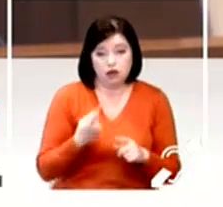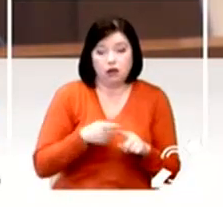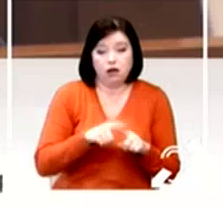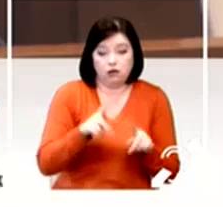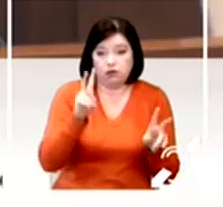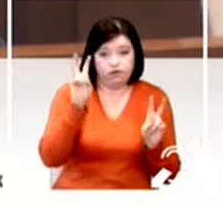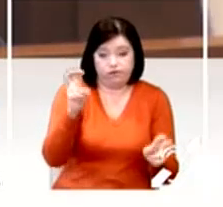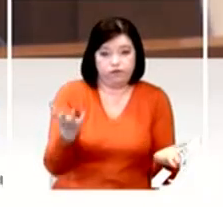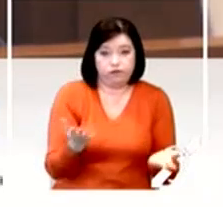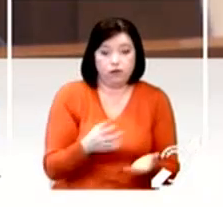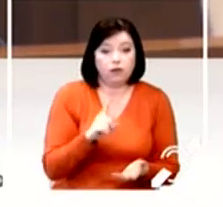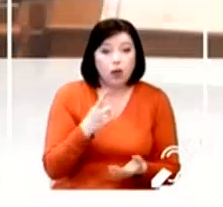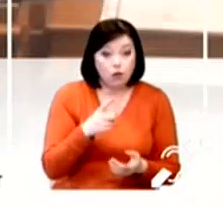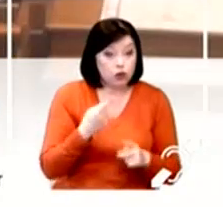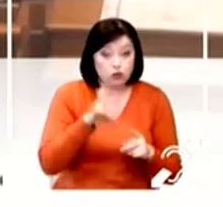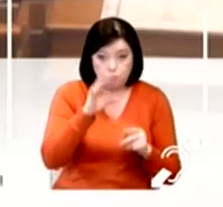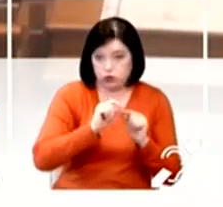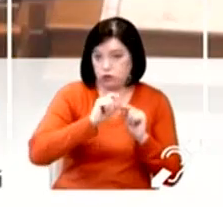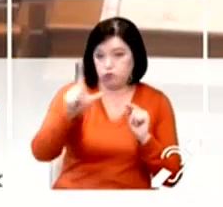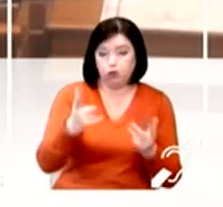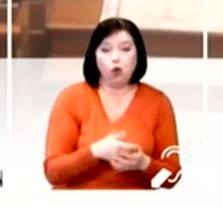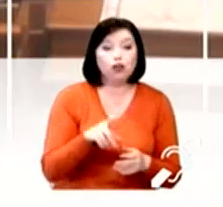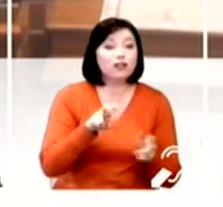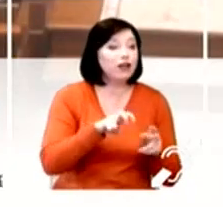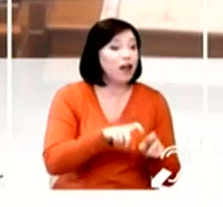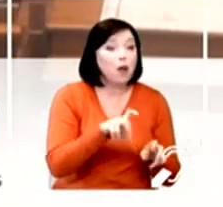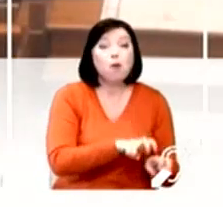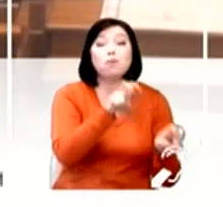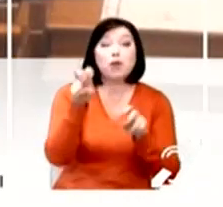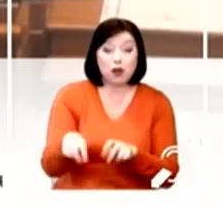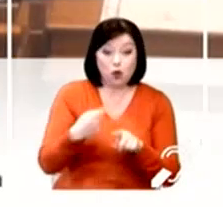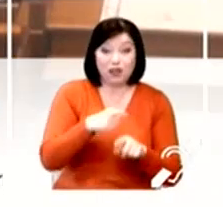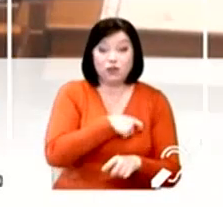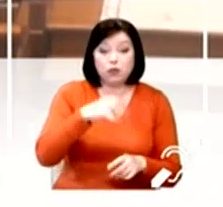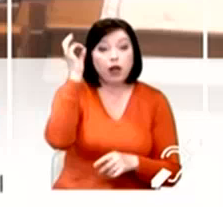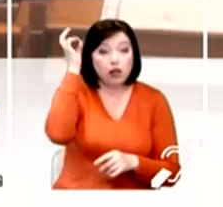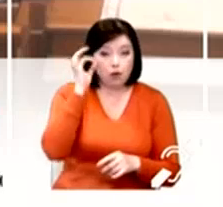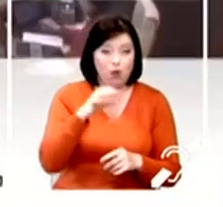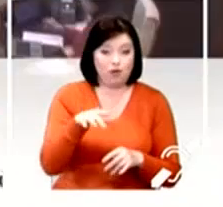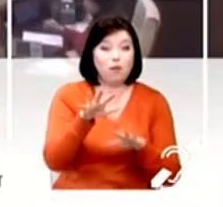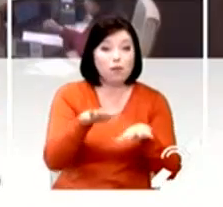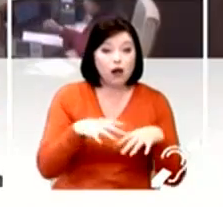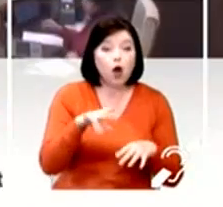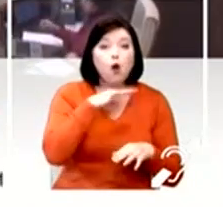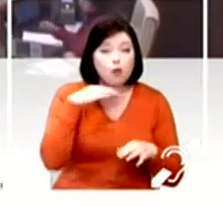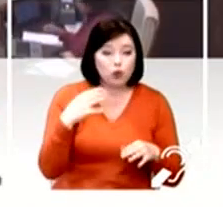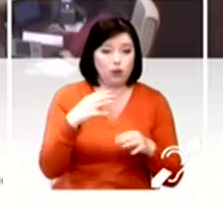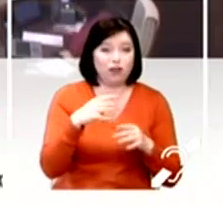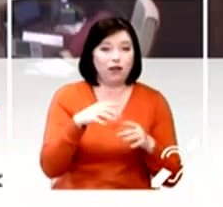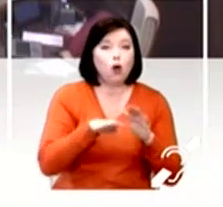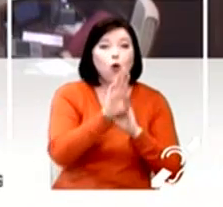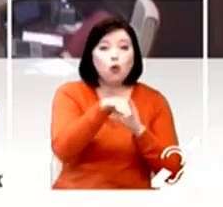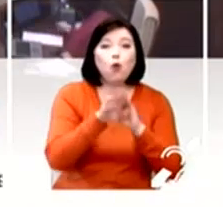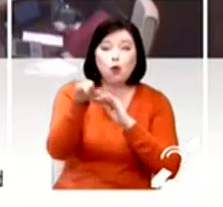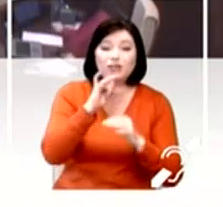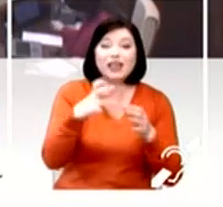fenomen, pentru că el o să ia amploare. Migrarea deputatului le-a reamintit parlamentarilor despre plecările în masă din fostele